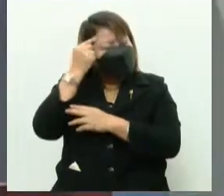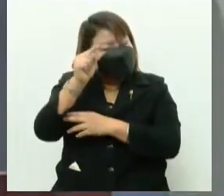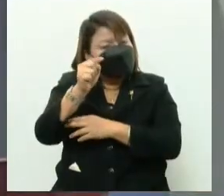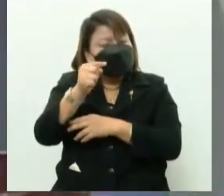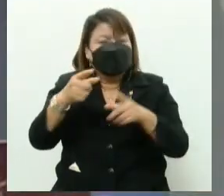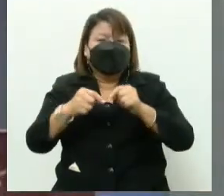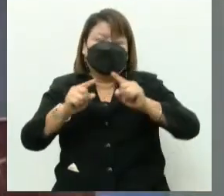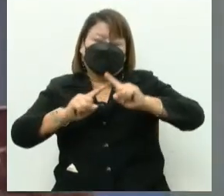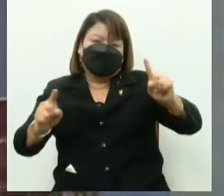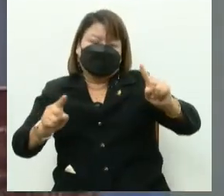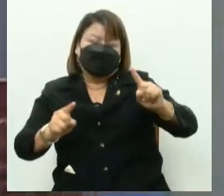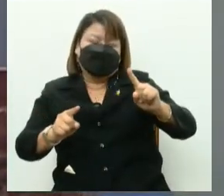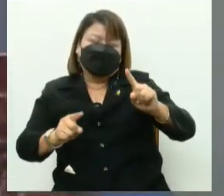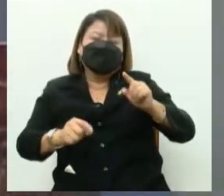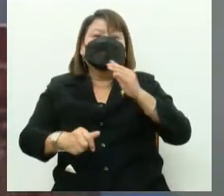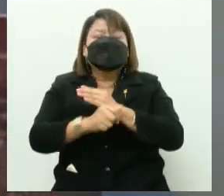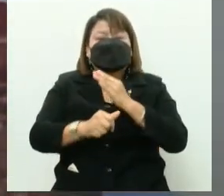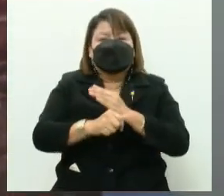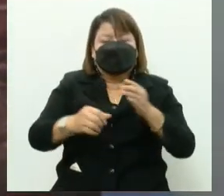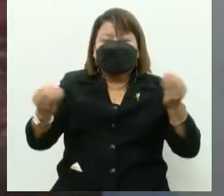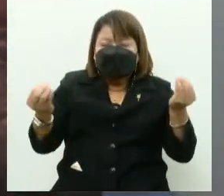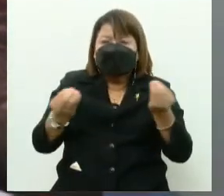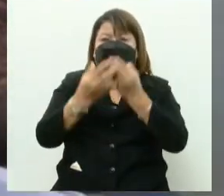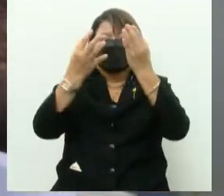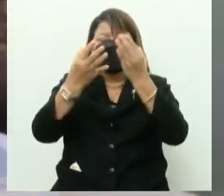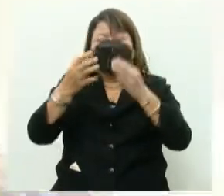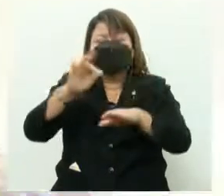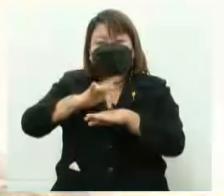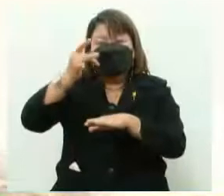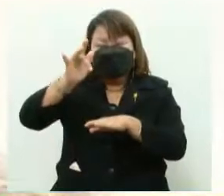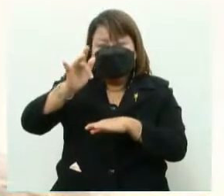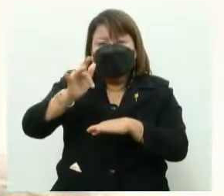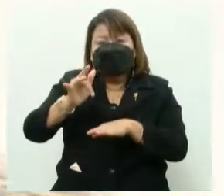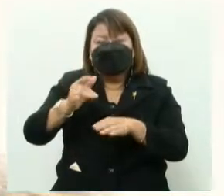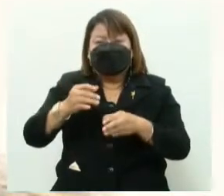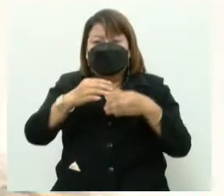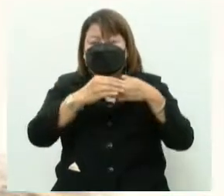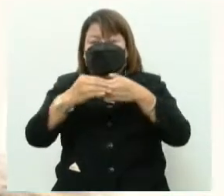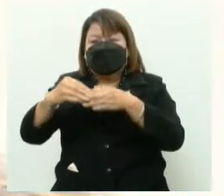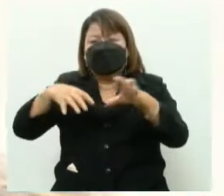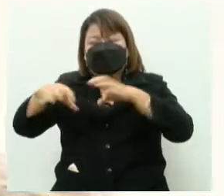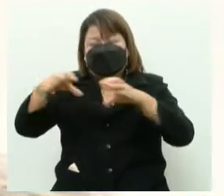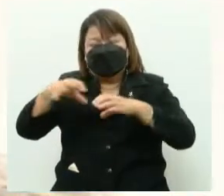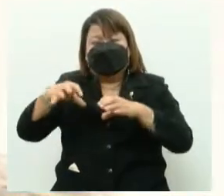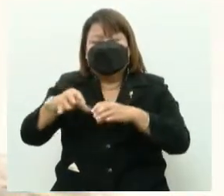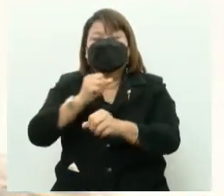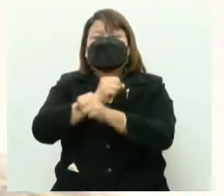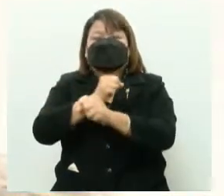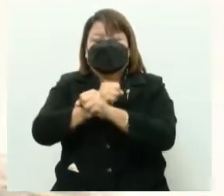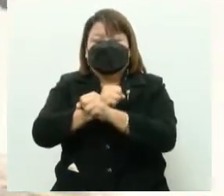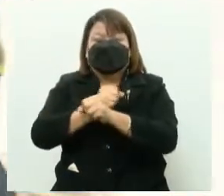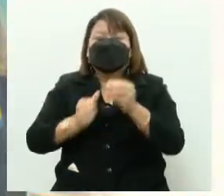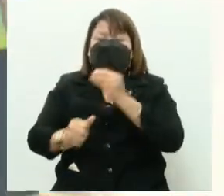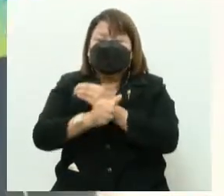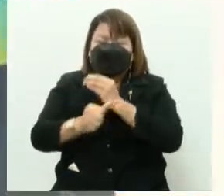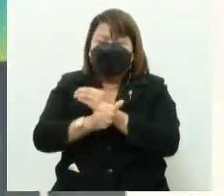การสูญเสียและผลกระทบของภัยพิบัติธรรมชาตินำมาสู่แนวทางการจัดการภัยพิบัติเพื่อป้องกันและรับ